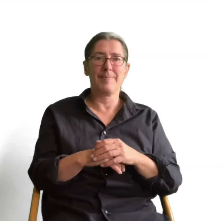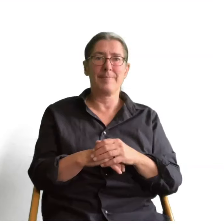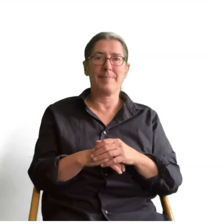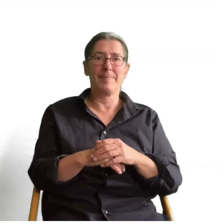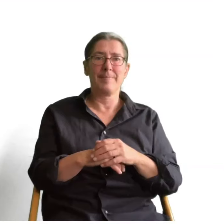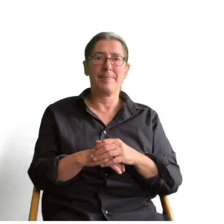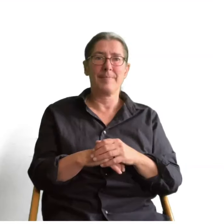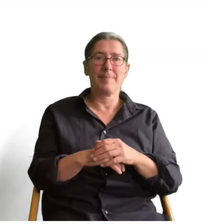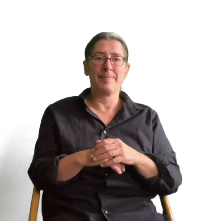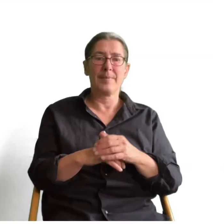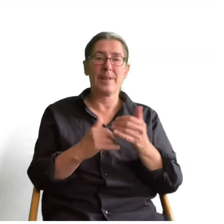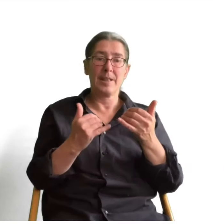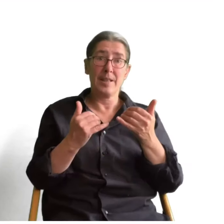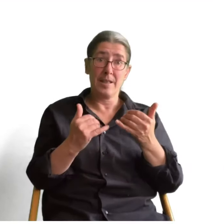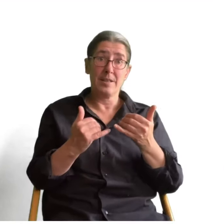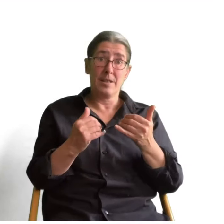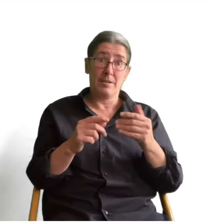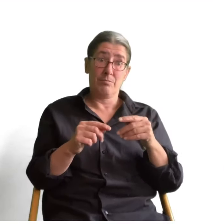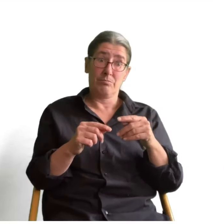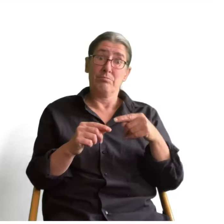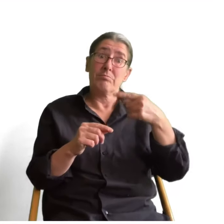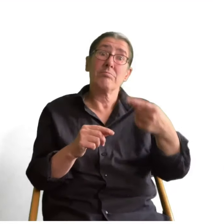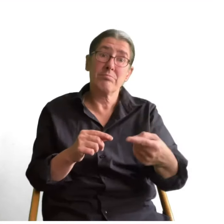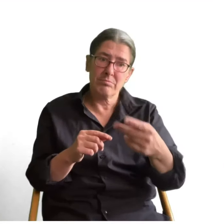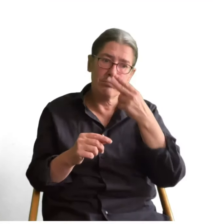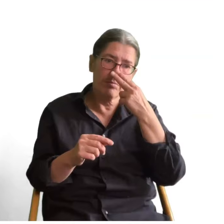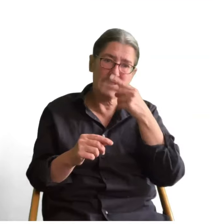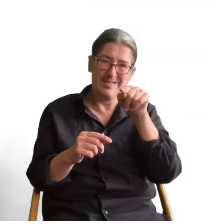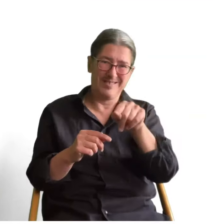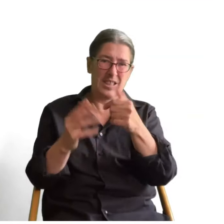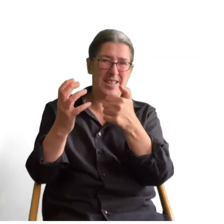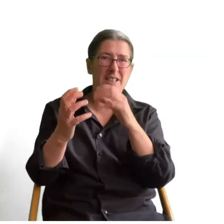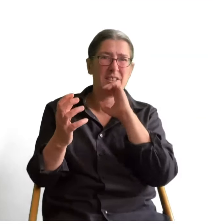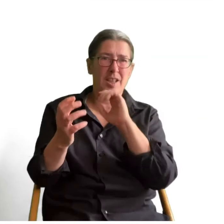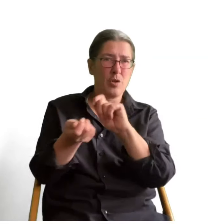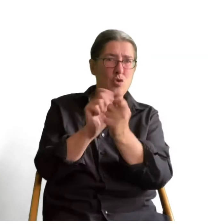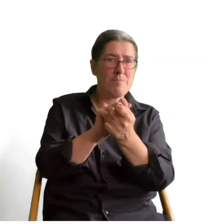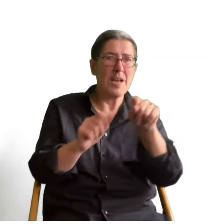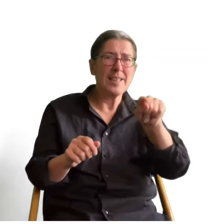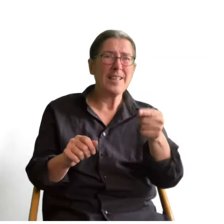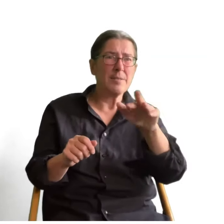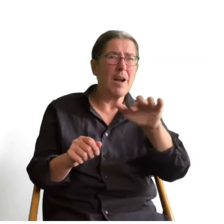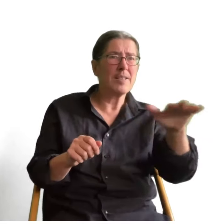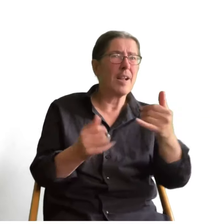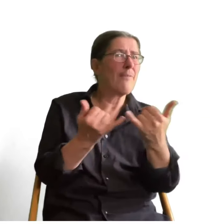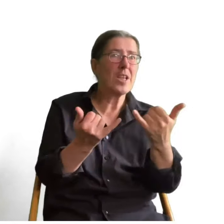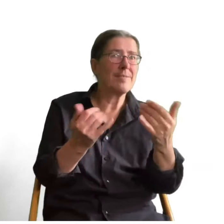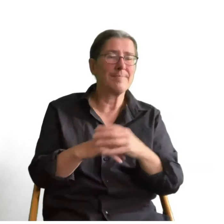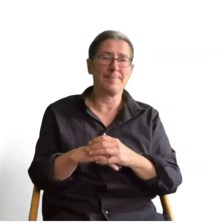Und jetzt gucken wir uns im nächsten Schritt an, wie wir diese 60 Cent als Dezimalzahl schreiben.